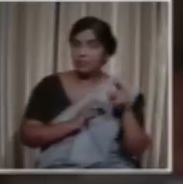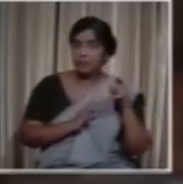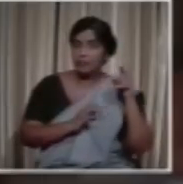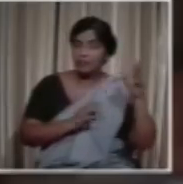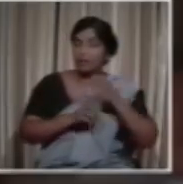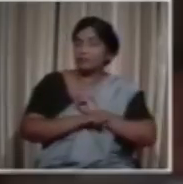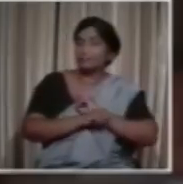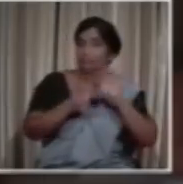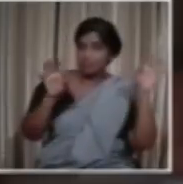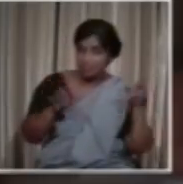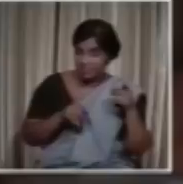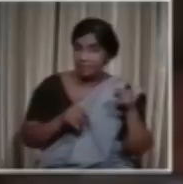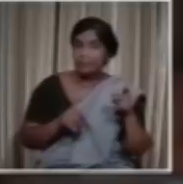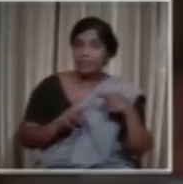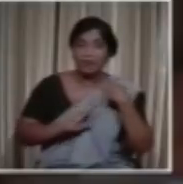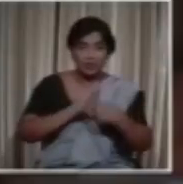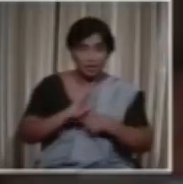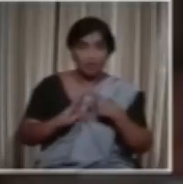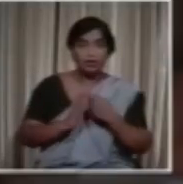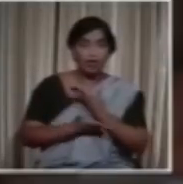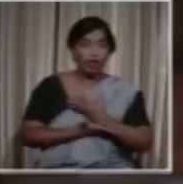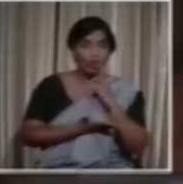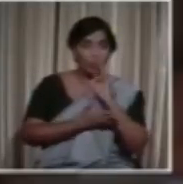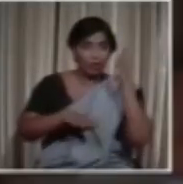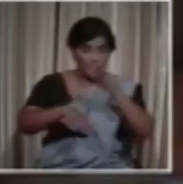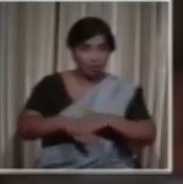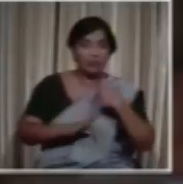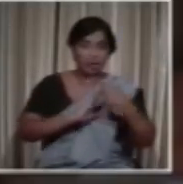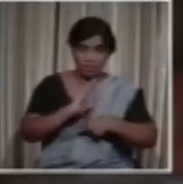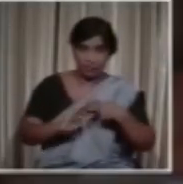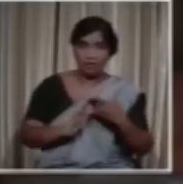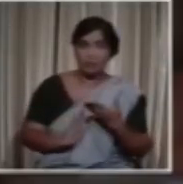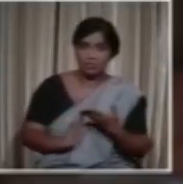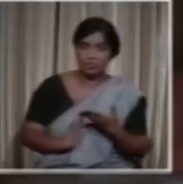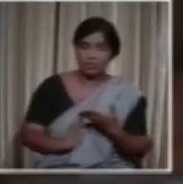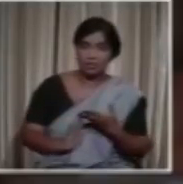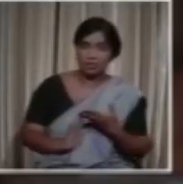ෂෙයා කරගෙන මේ රටේ බුදුහාමුදුරුව පය තියපු රටේ